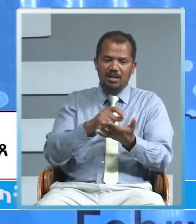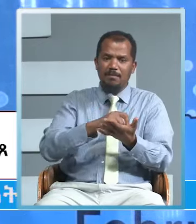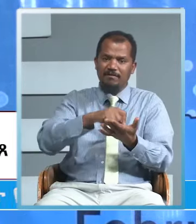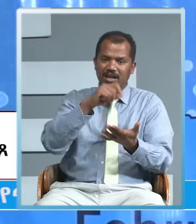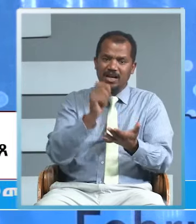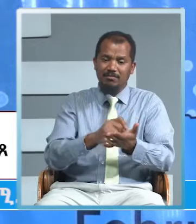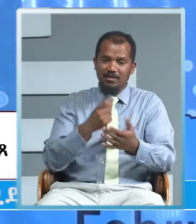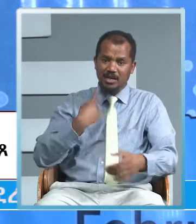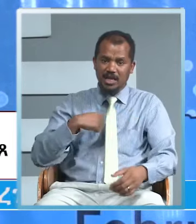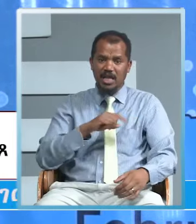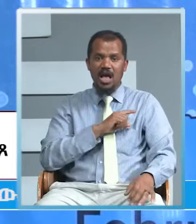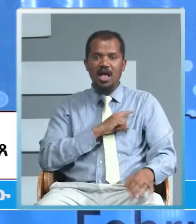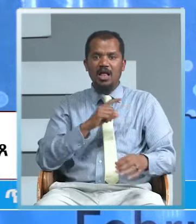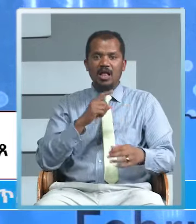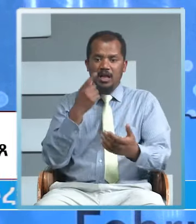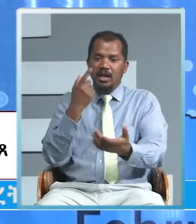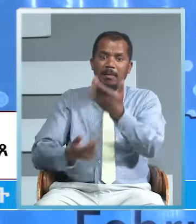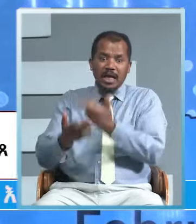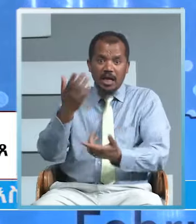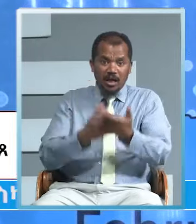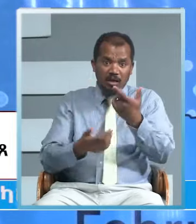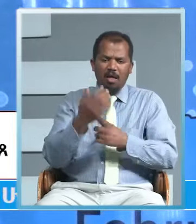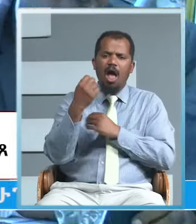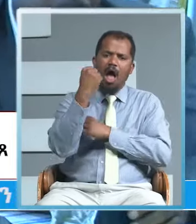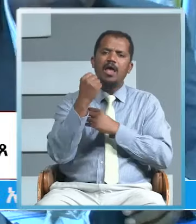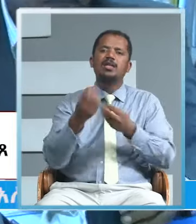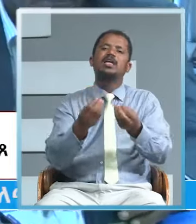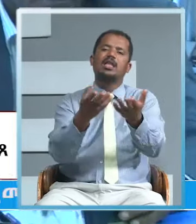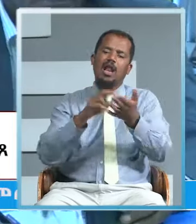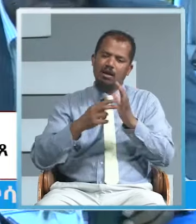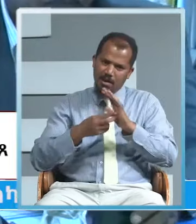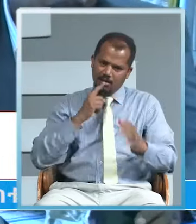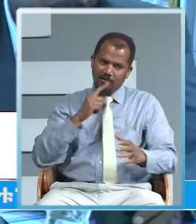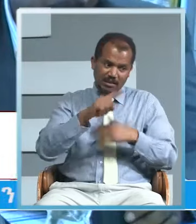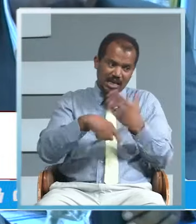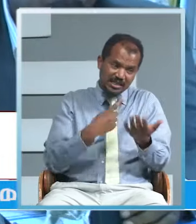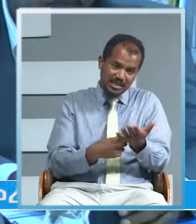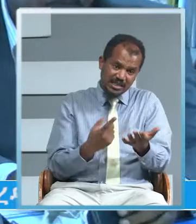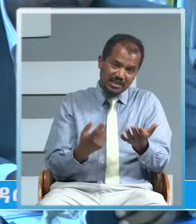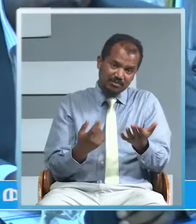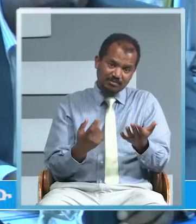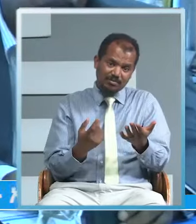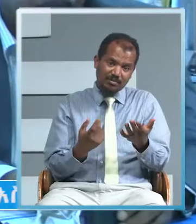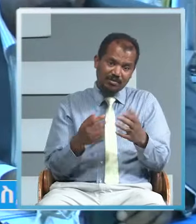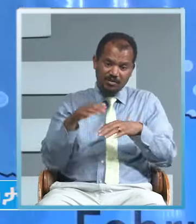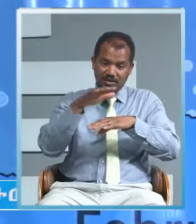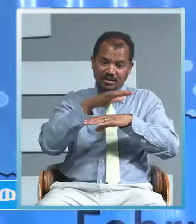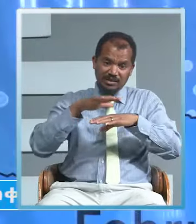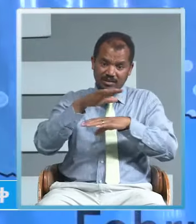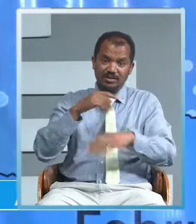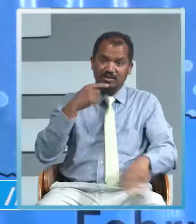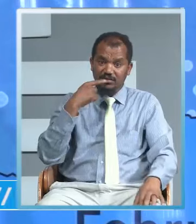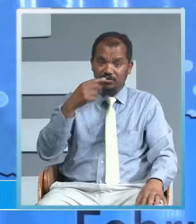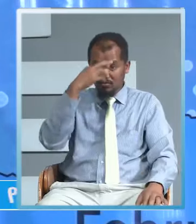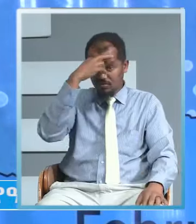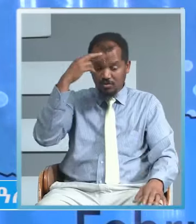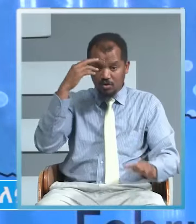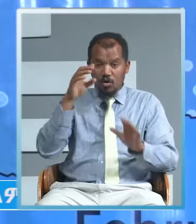መፈረም ለኛ ለመደራደርም ፓወር ይሰጠናል ማለት ነው ስለዚህ ከላይ በተከስኳቸው